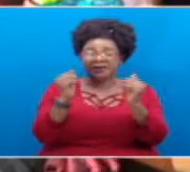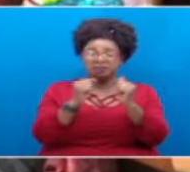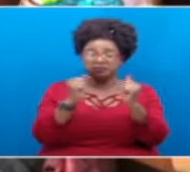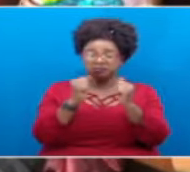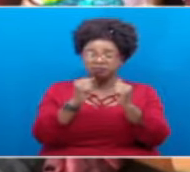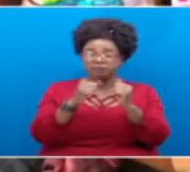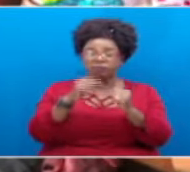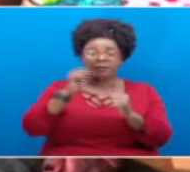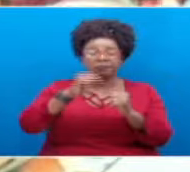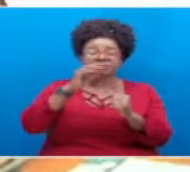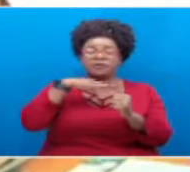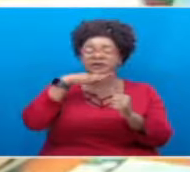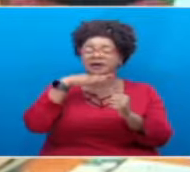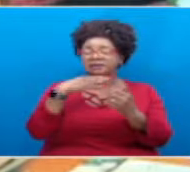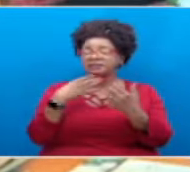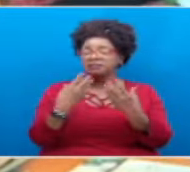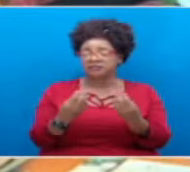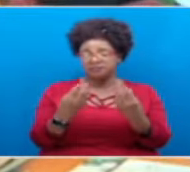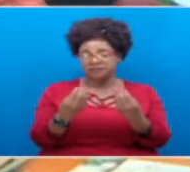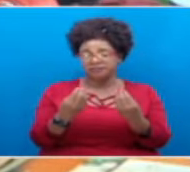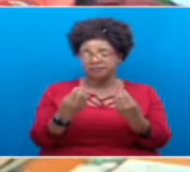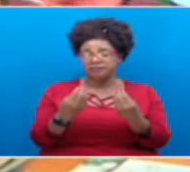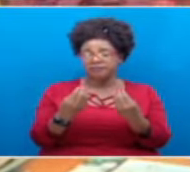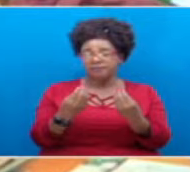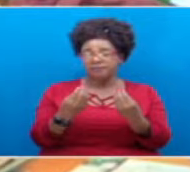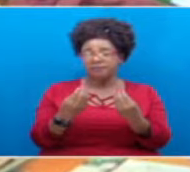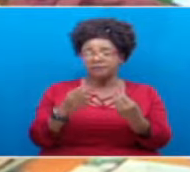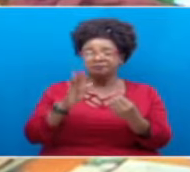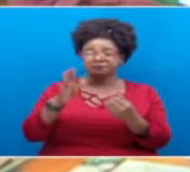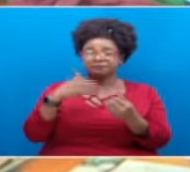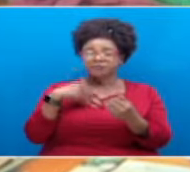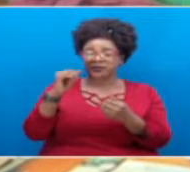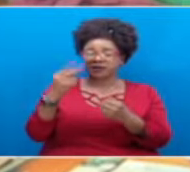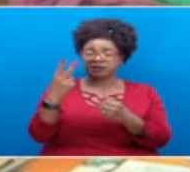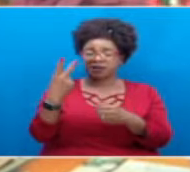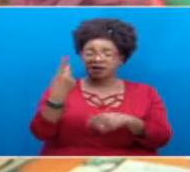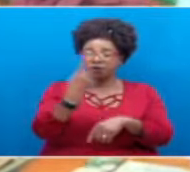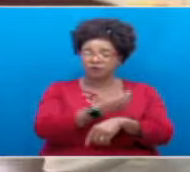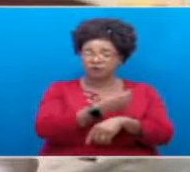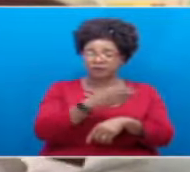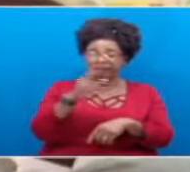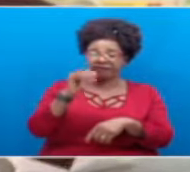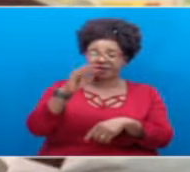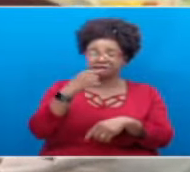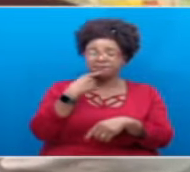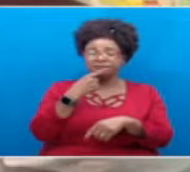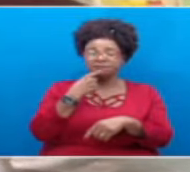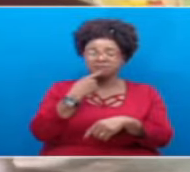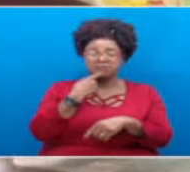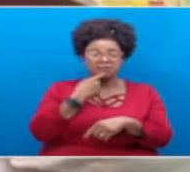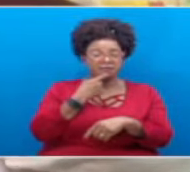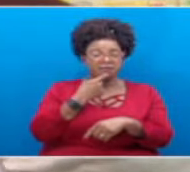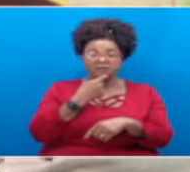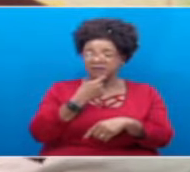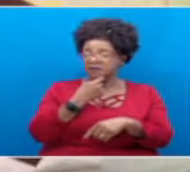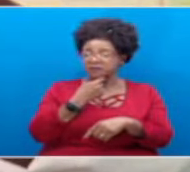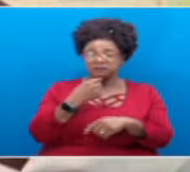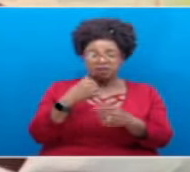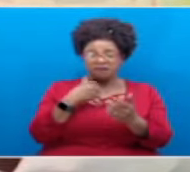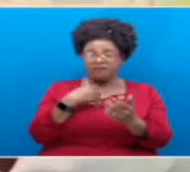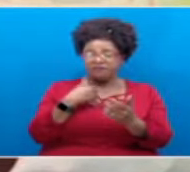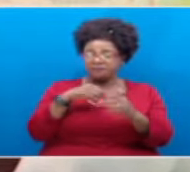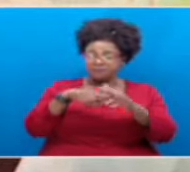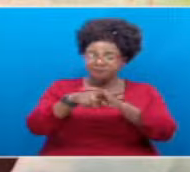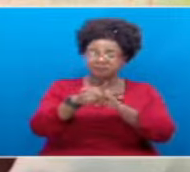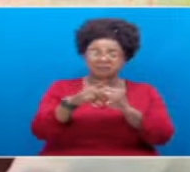anaweza kufa. Oliver was receiving the second dose, and Vena says she hasn't made a malaria hospital visit so